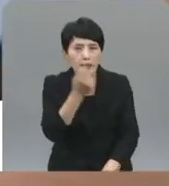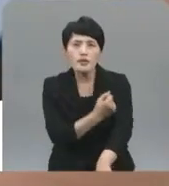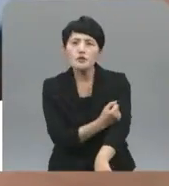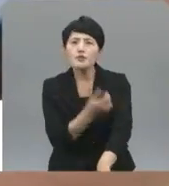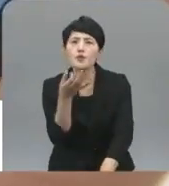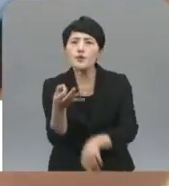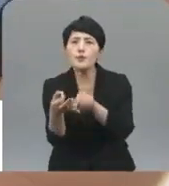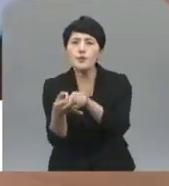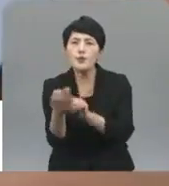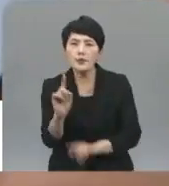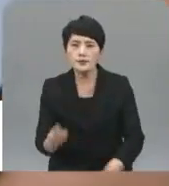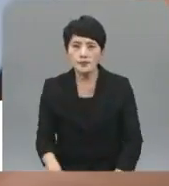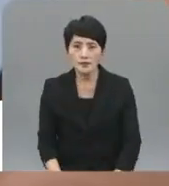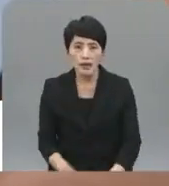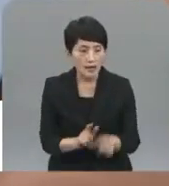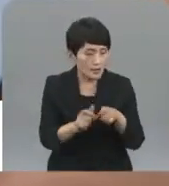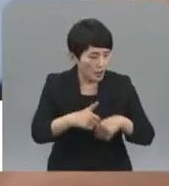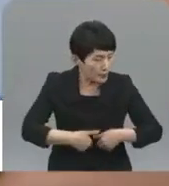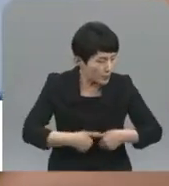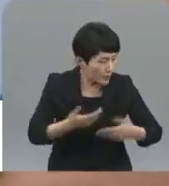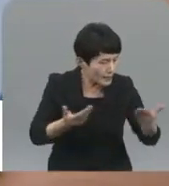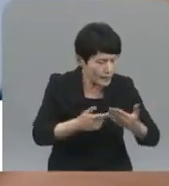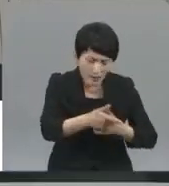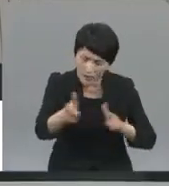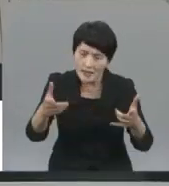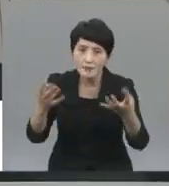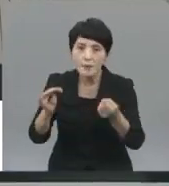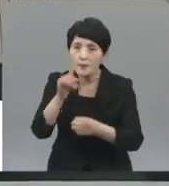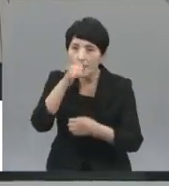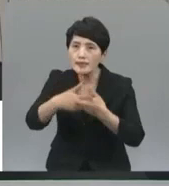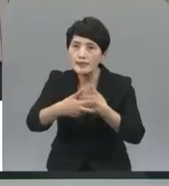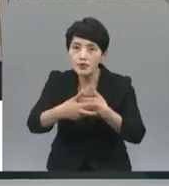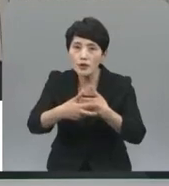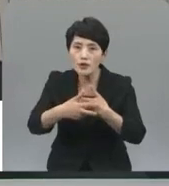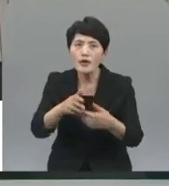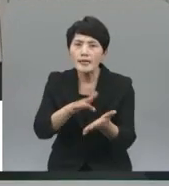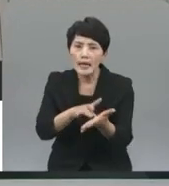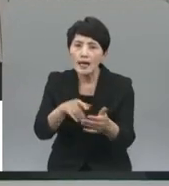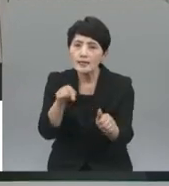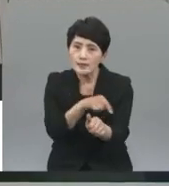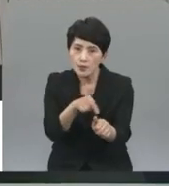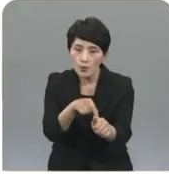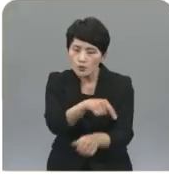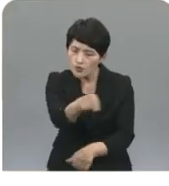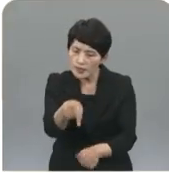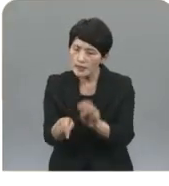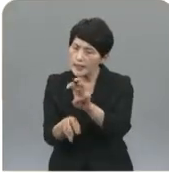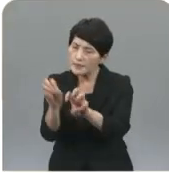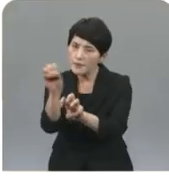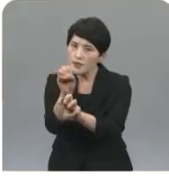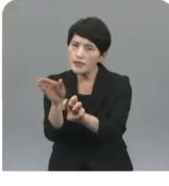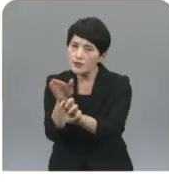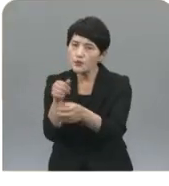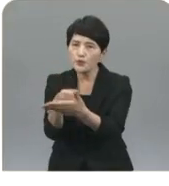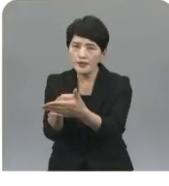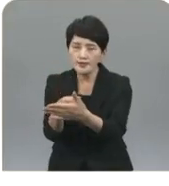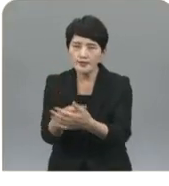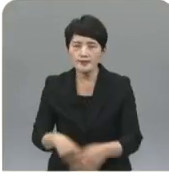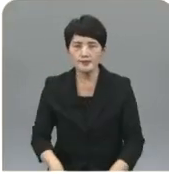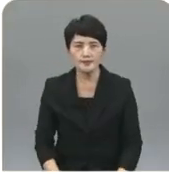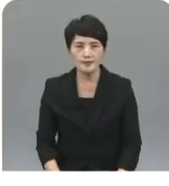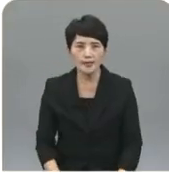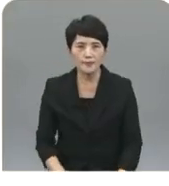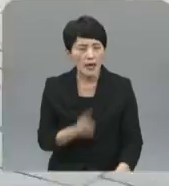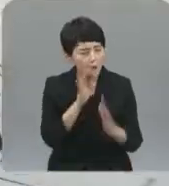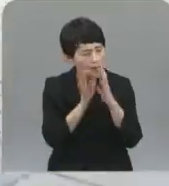túc trực Chăm sóc liên tục thì chỉ có thể được khám và điều trị không tiếp xúc tại các cơ sở y tế các bệnh viện liên quan đến vấn đề gây tranh cãi